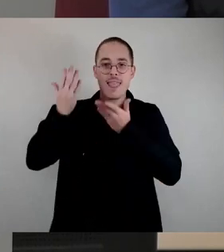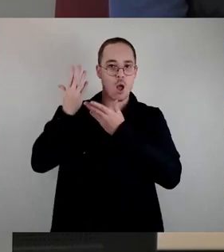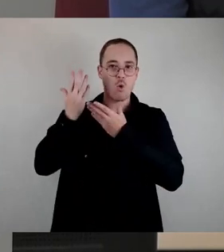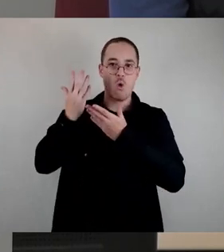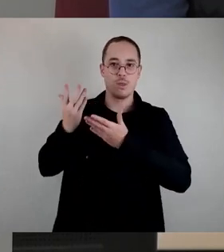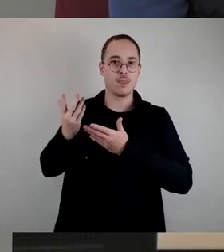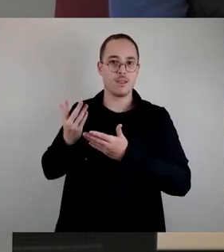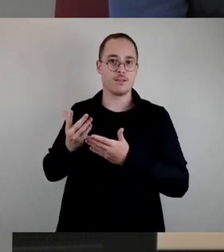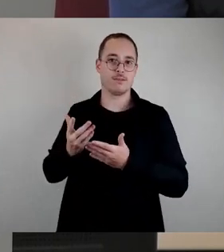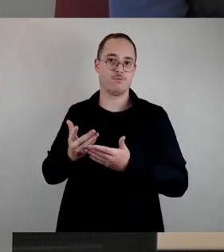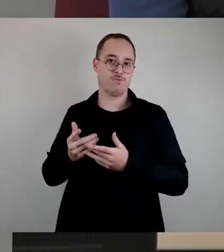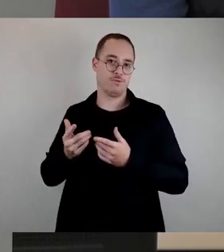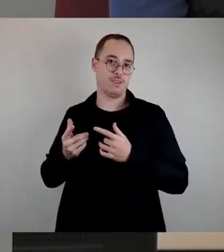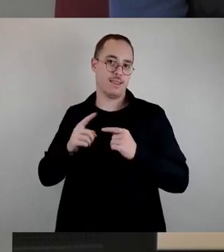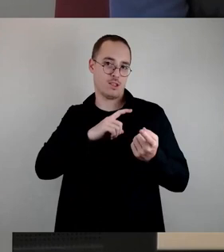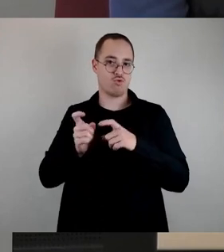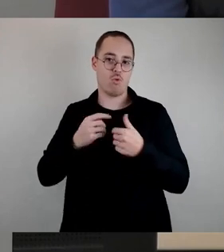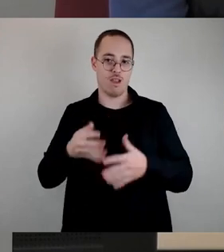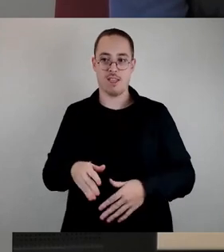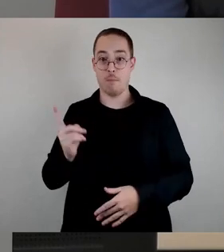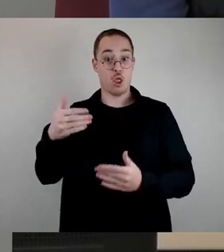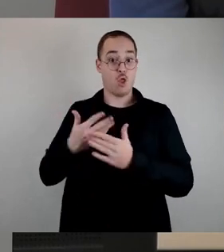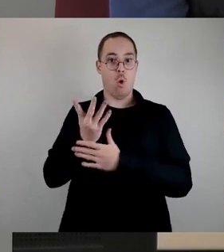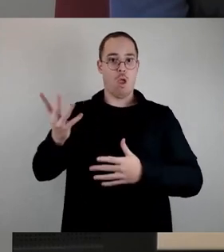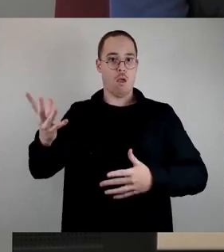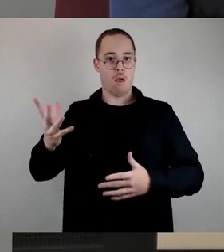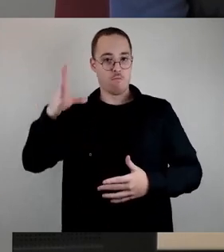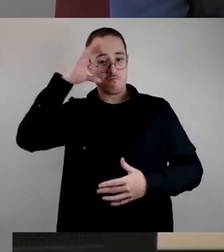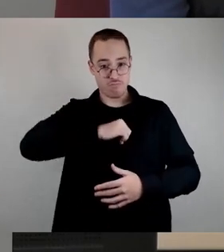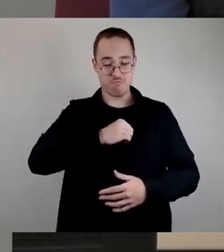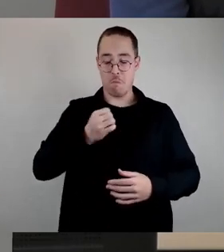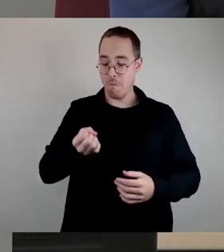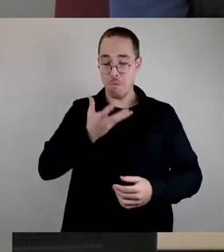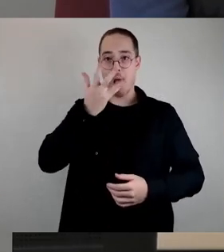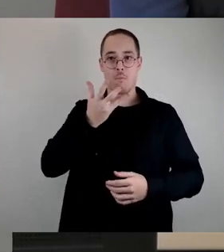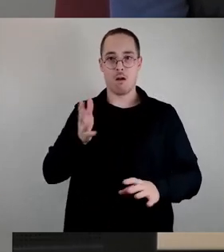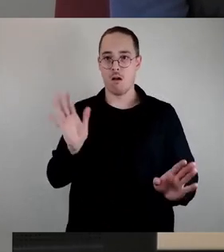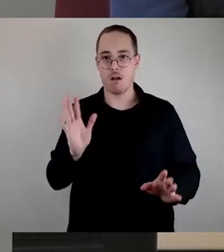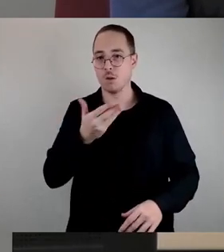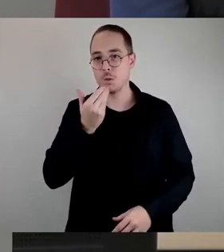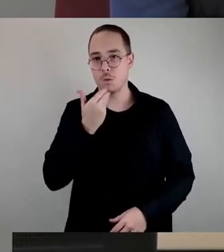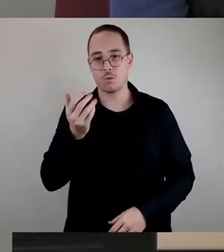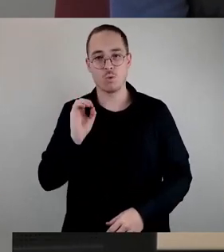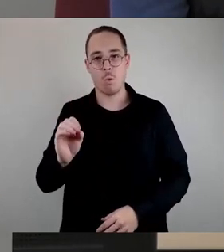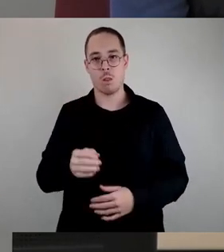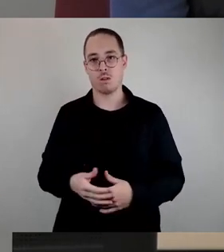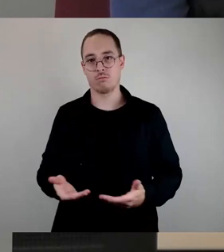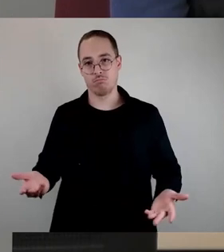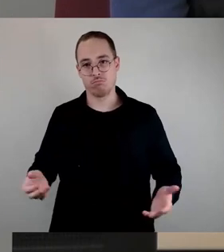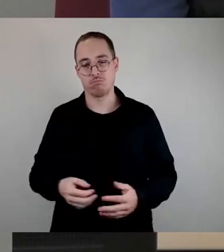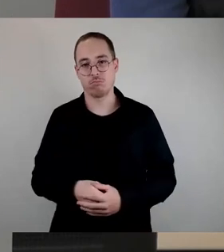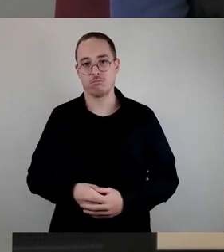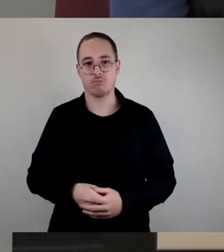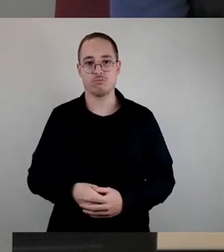substanziell Neuem auch geführt aus unserer Sicht, weil wir eben nicht weitergekommen sind bei der Frage der grundsätzlichen Machbarkeit einer Fuß- und